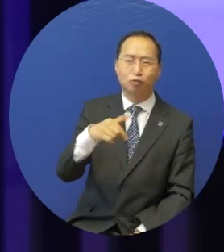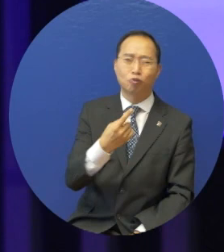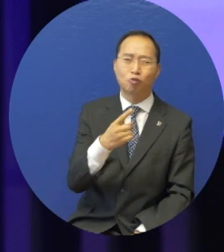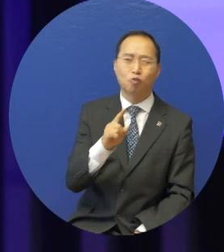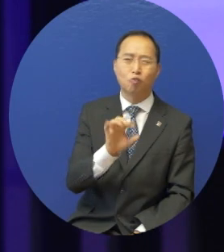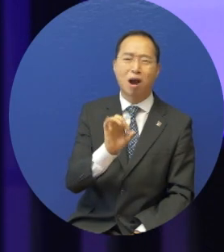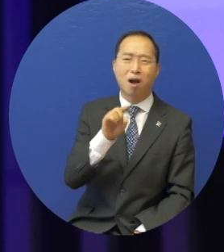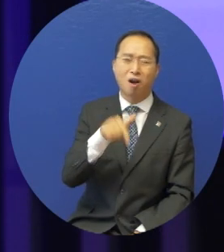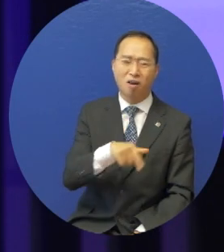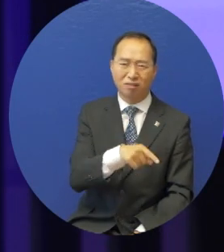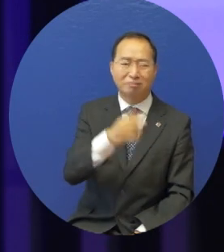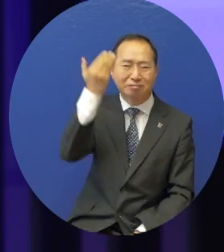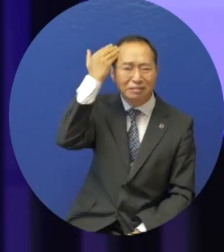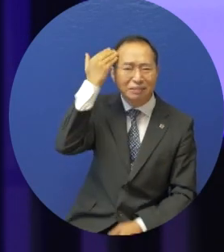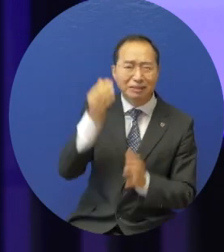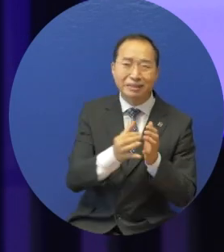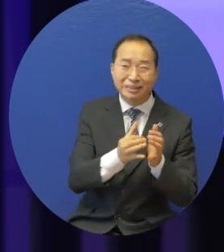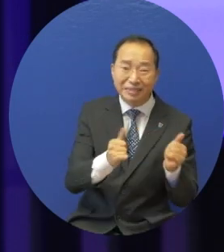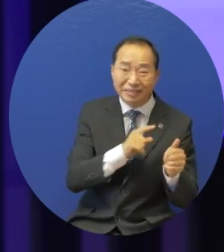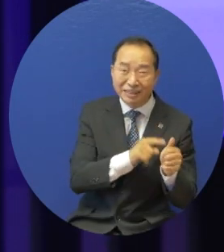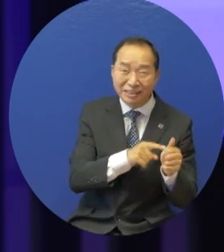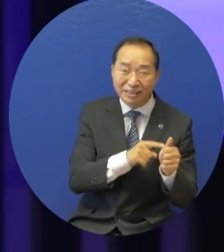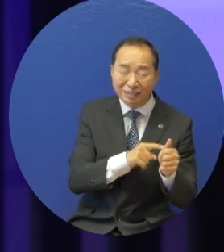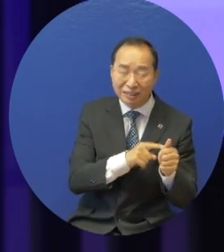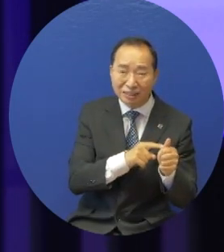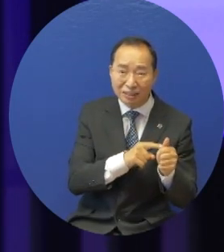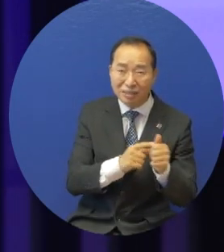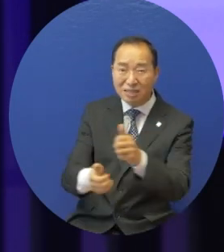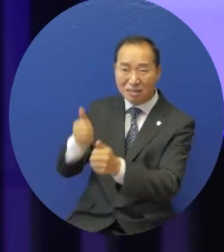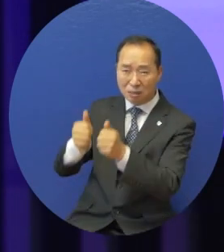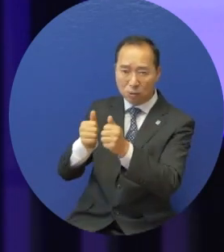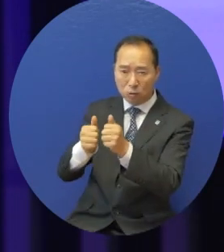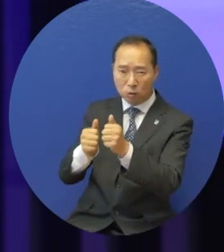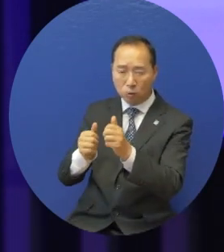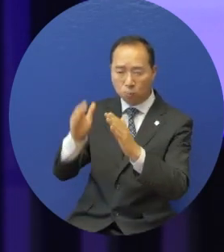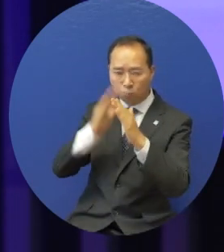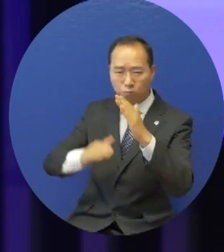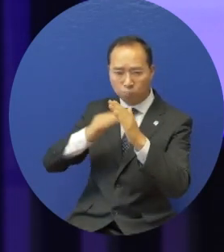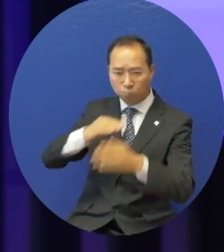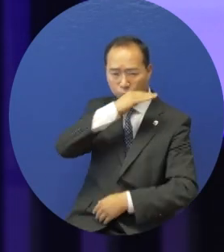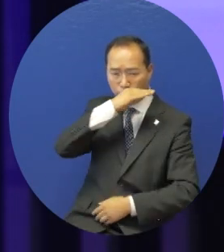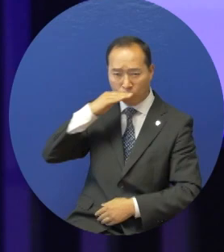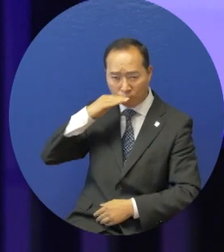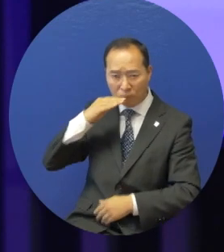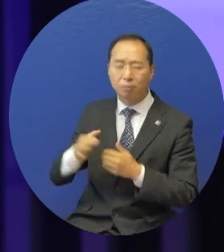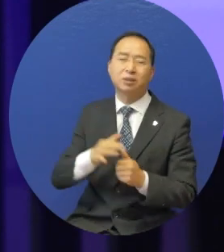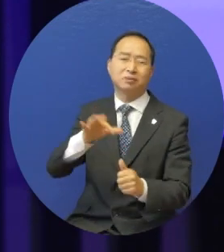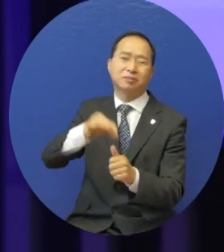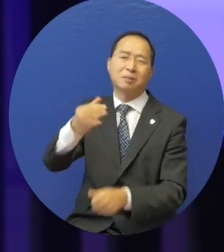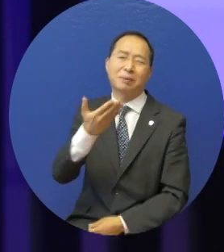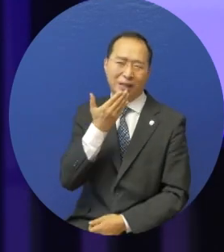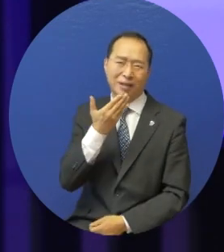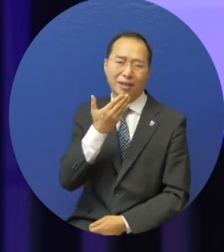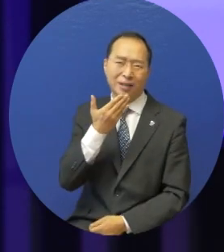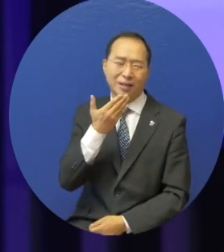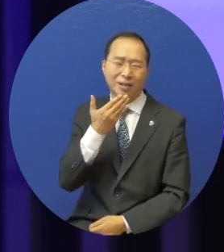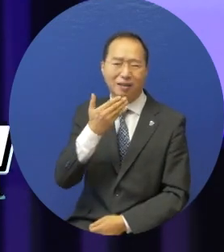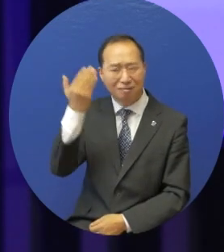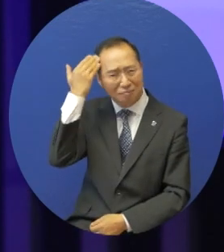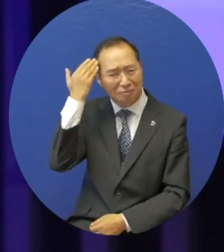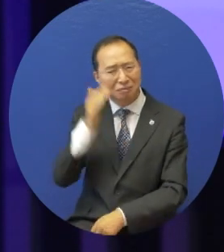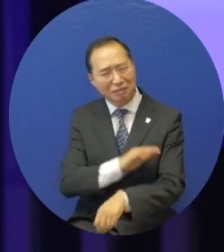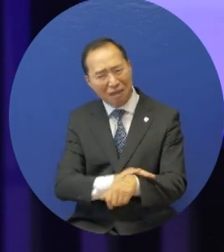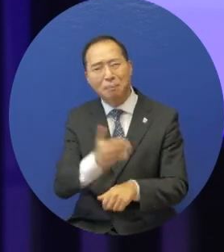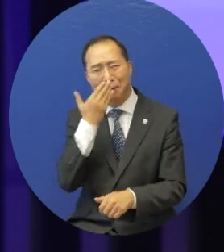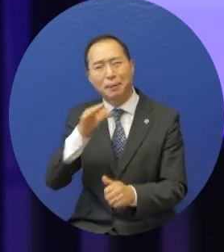하는 지식인들이 정말로 그 공정한 어떤 시스템이었다라고 하면 정말로 그분의 어떤